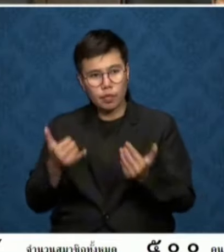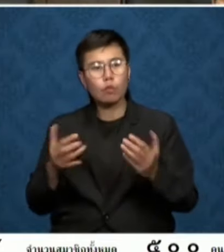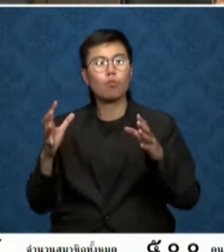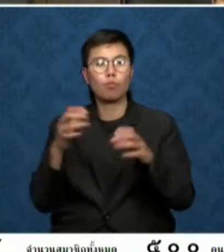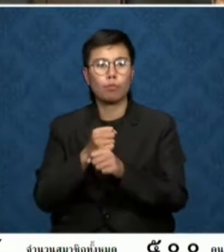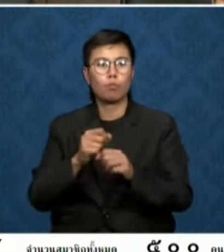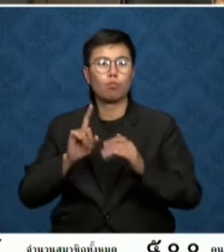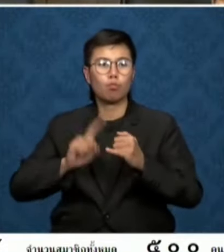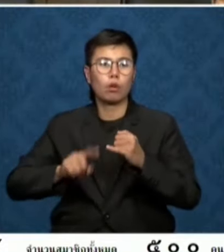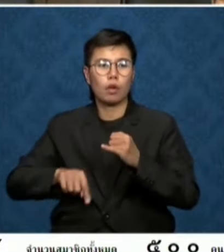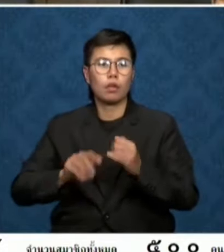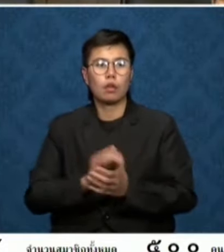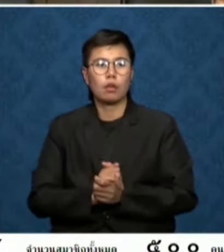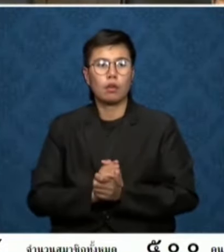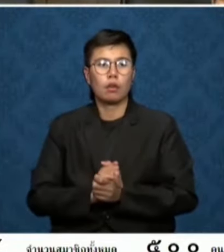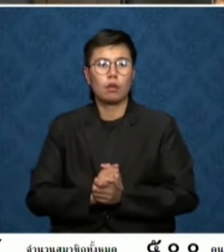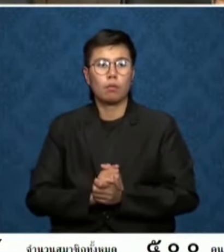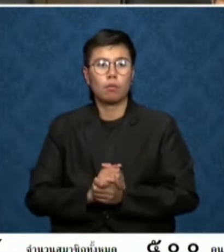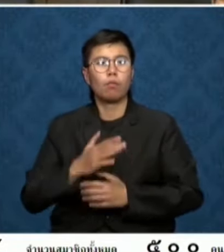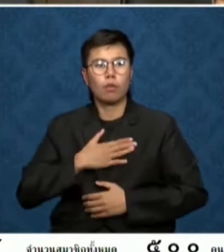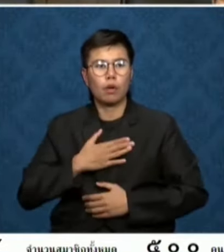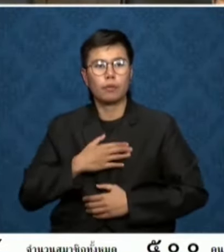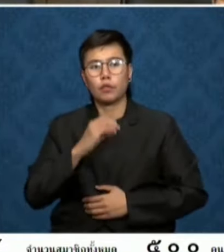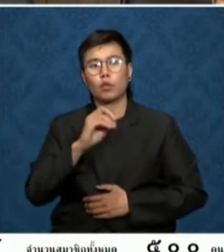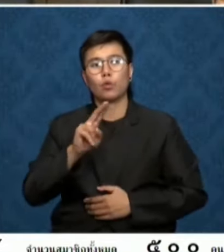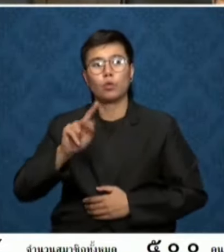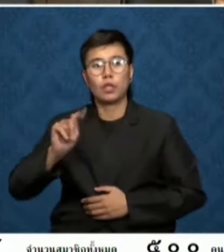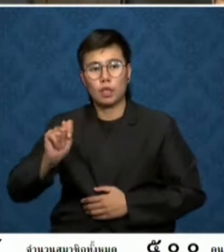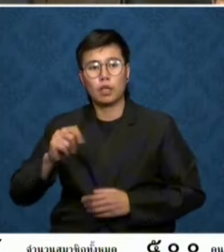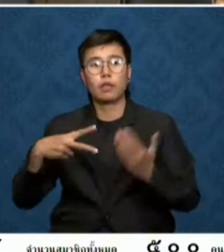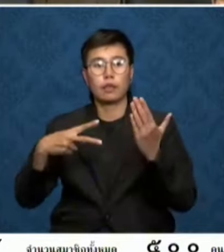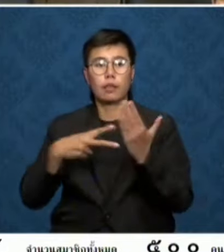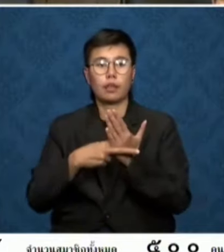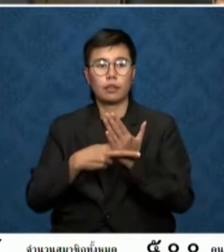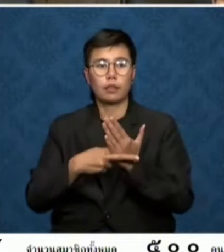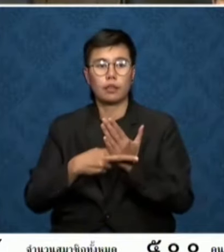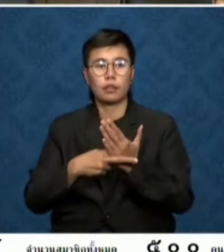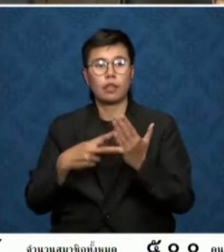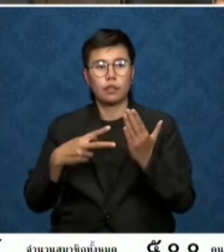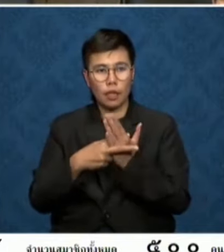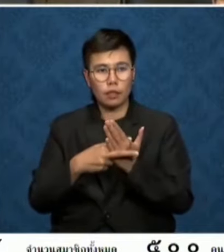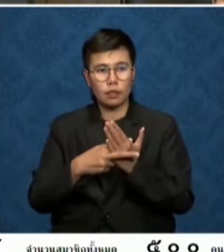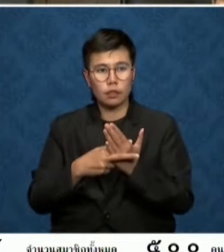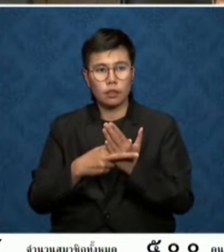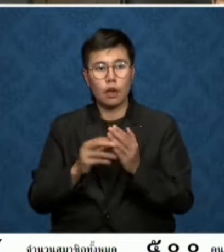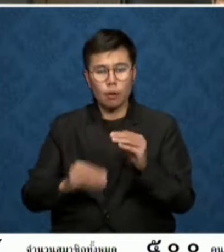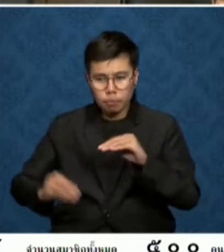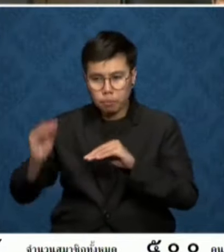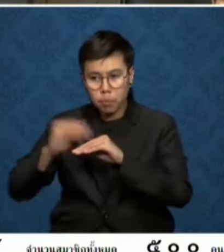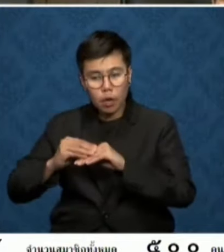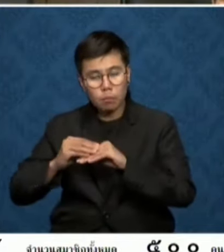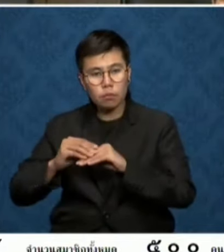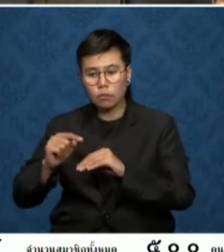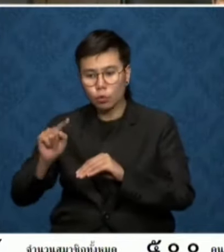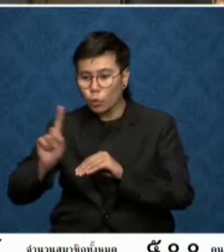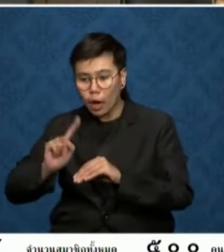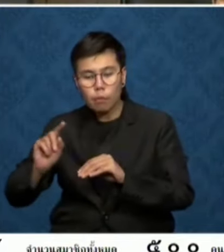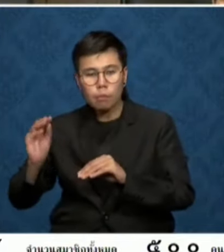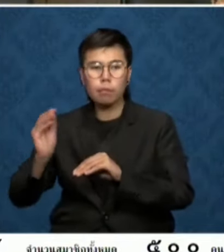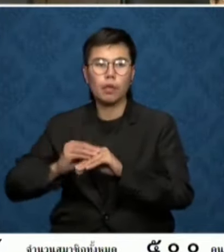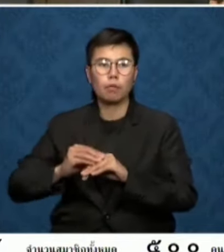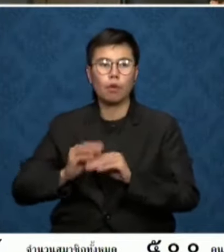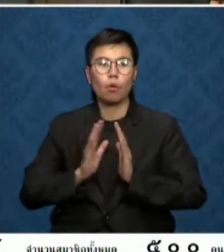ายนี้ครับโอเวอร์อยากจะเห็นคำว่าคัดซึ่งแปลว่าตัดส่วนที่เกินแล้วไปเติมส่วนที่ขาดขอ